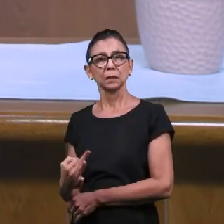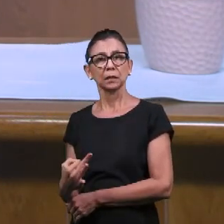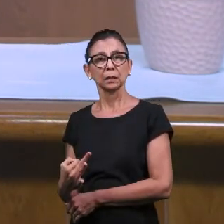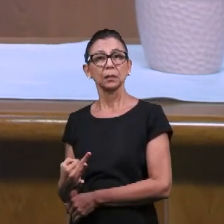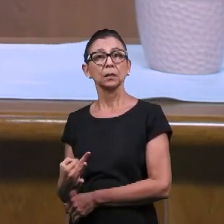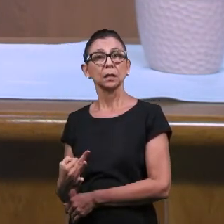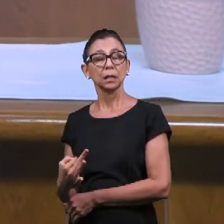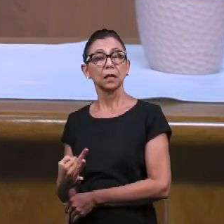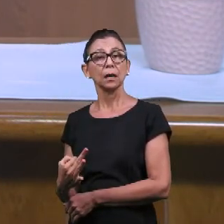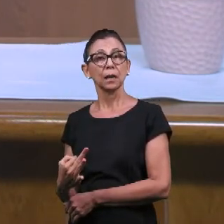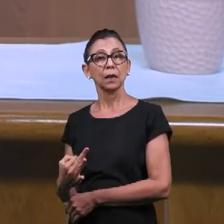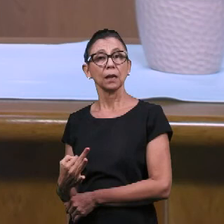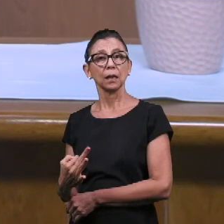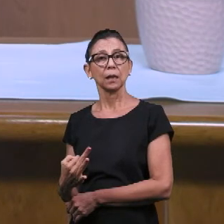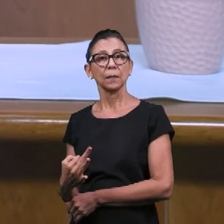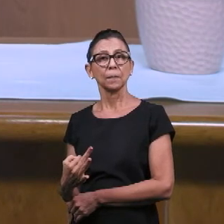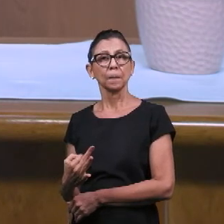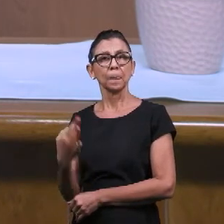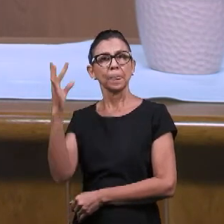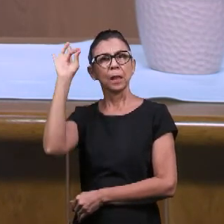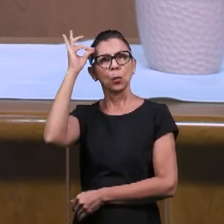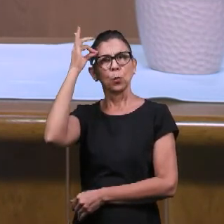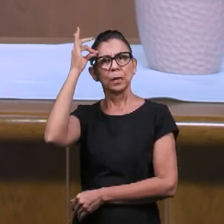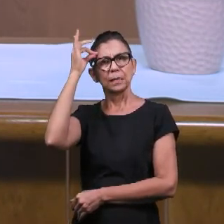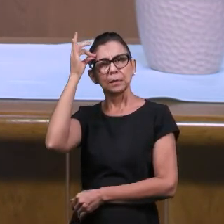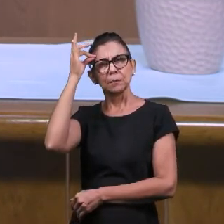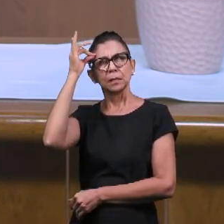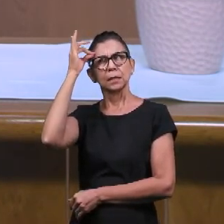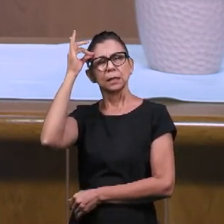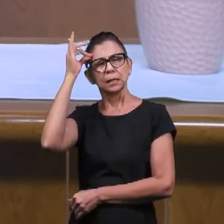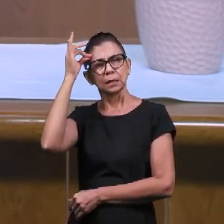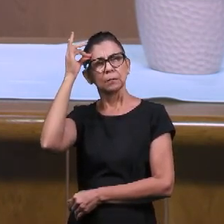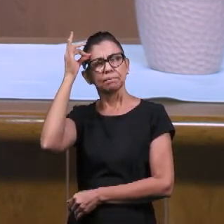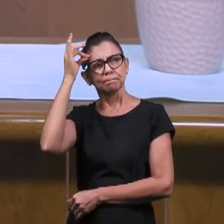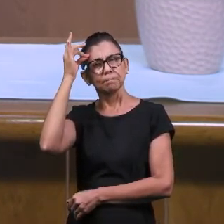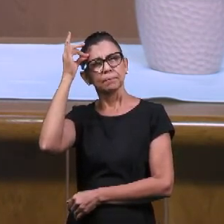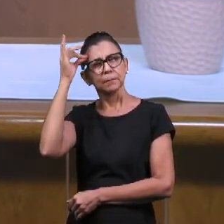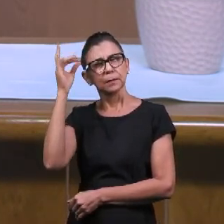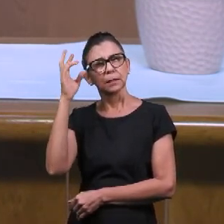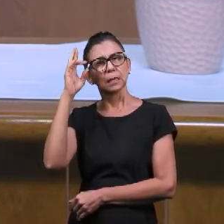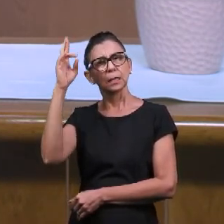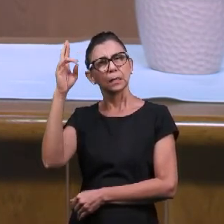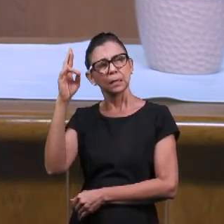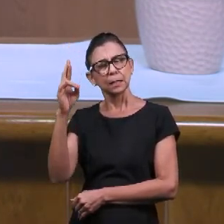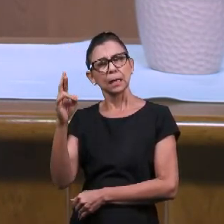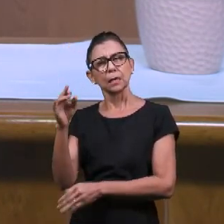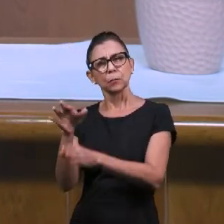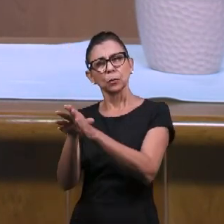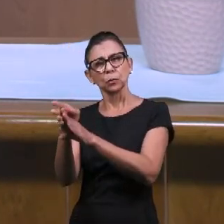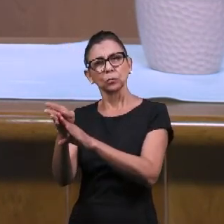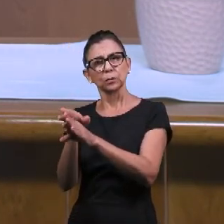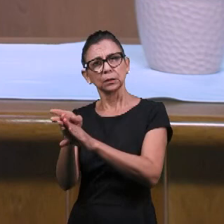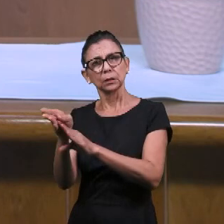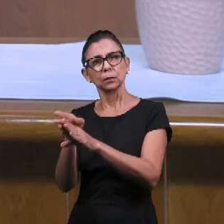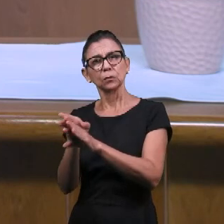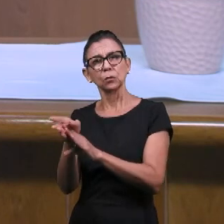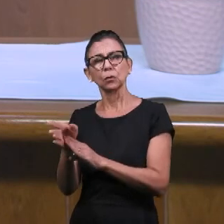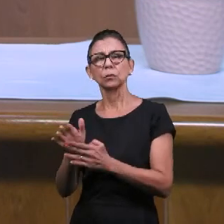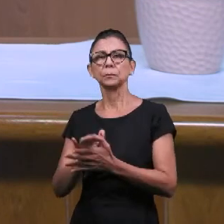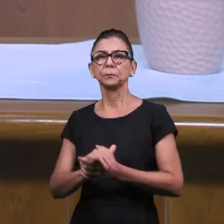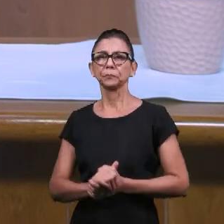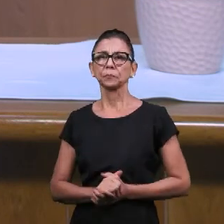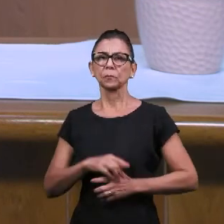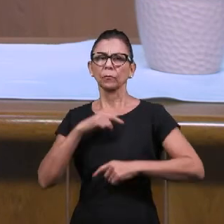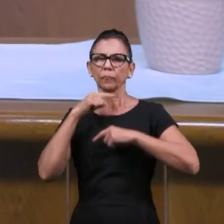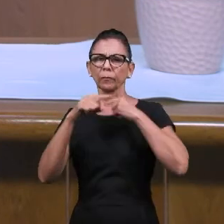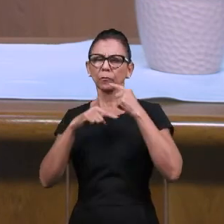дух мудрости почивает на нем. Дух святого Бога, он на